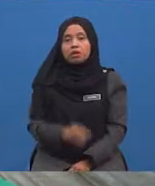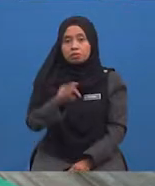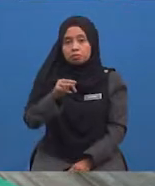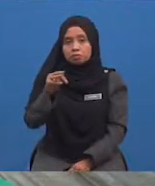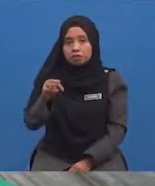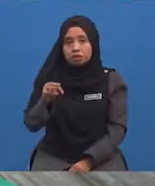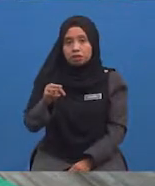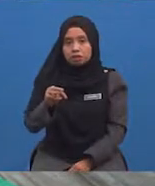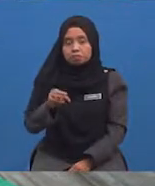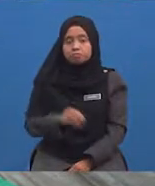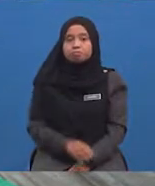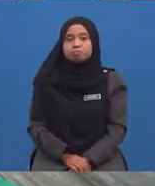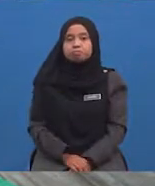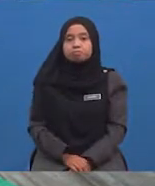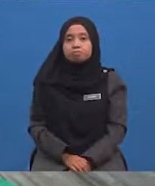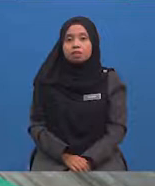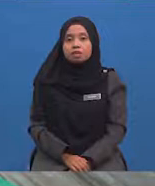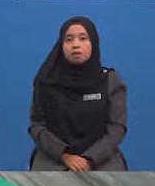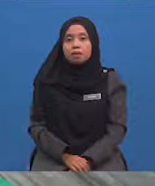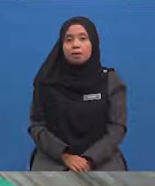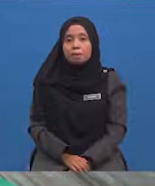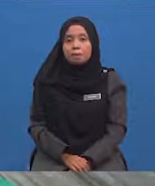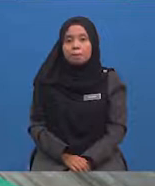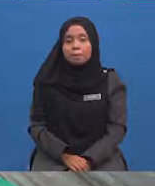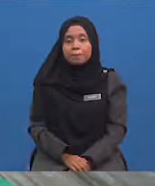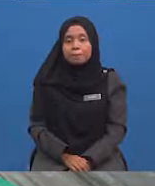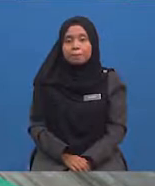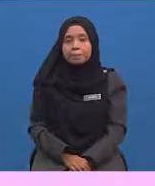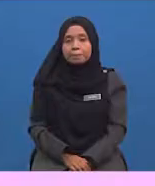Murid-murid, menarikkan tajuk pembentukan rumus ini?